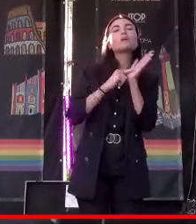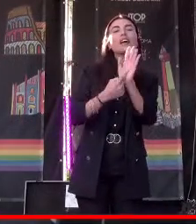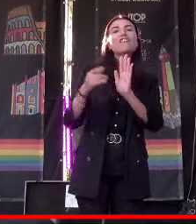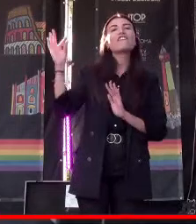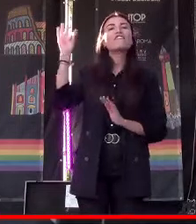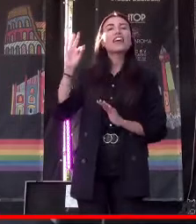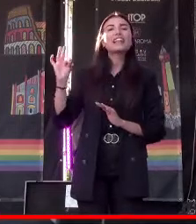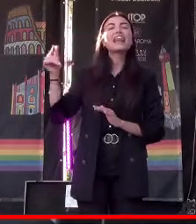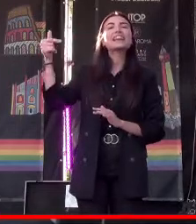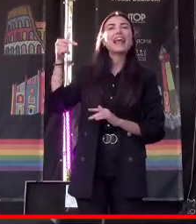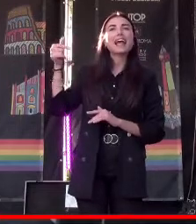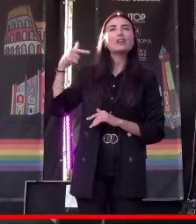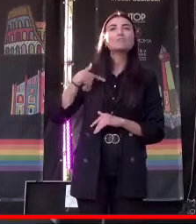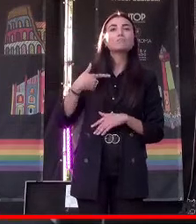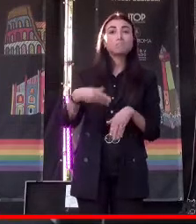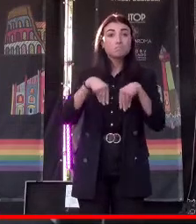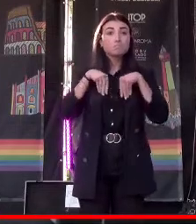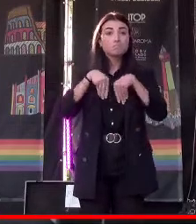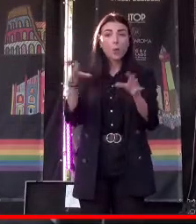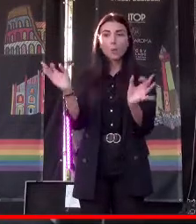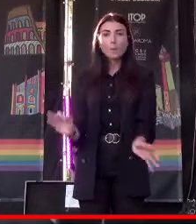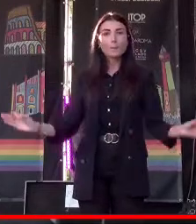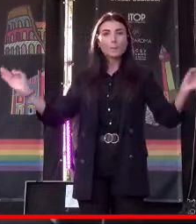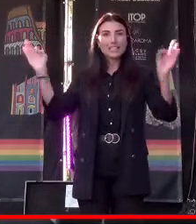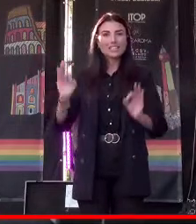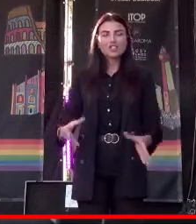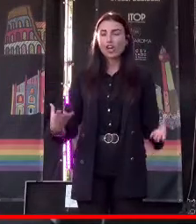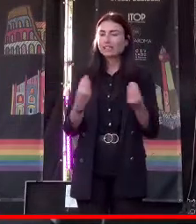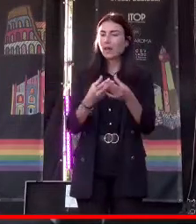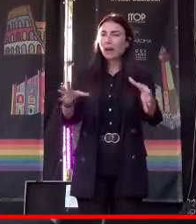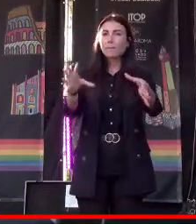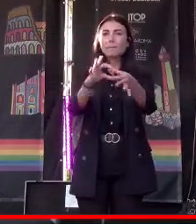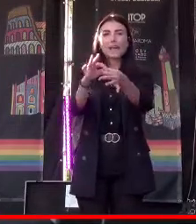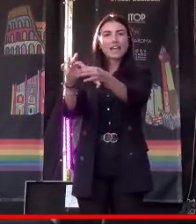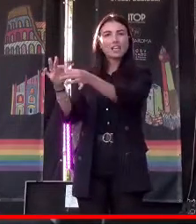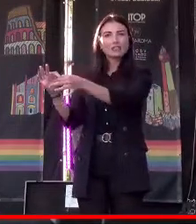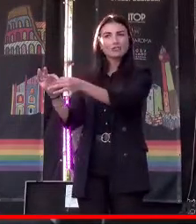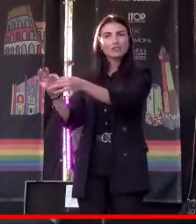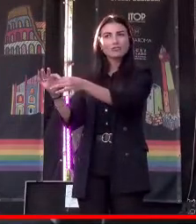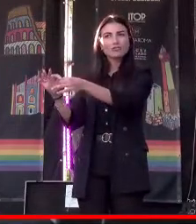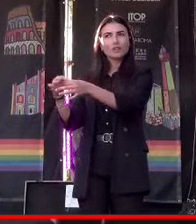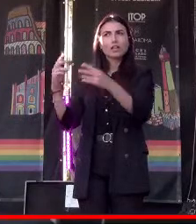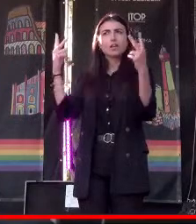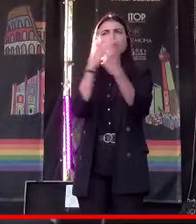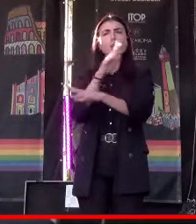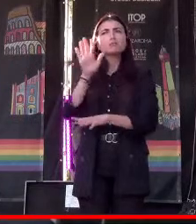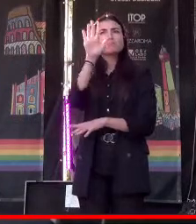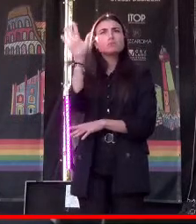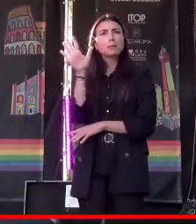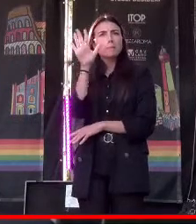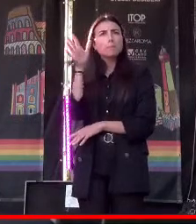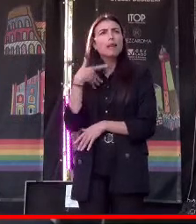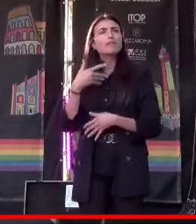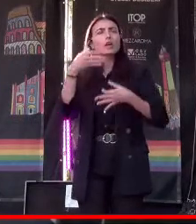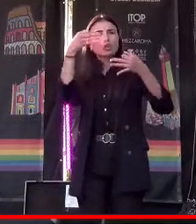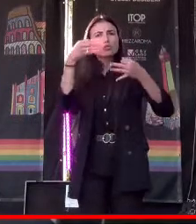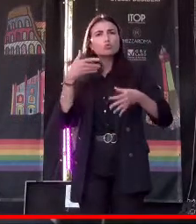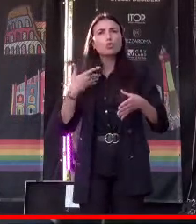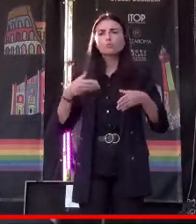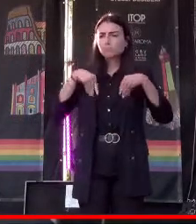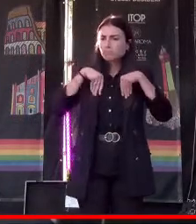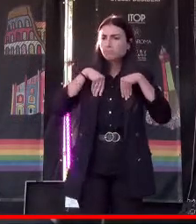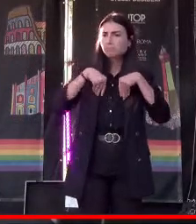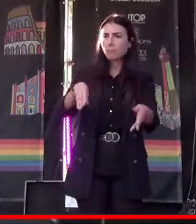ma qui in realtà sono venuto per fare una passeggiata con degli amici. Mi sembrava giusto esserci e anche